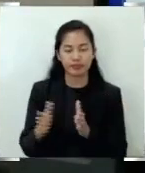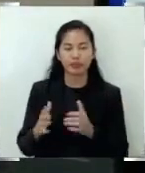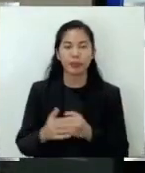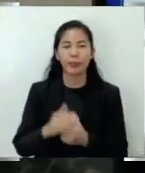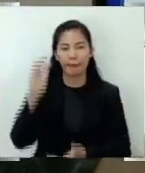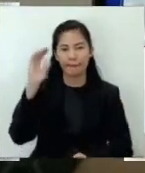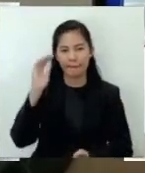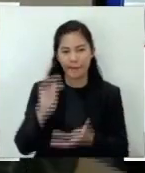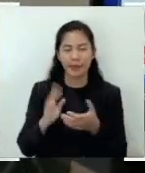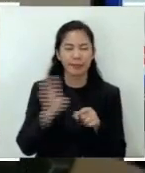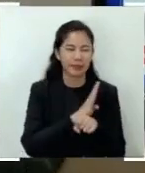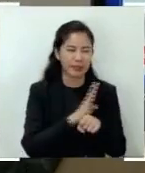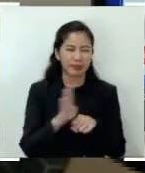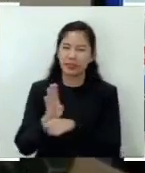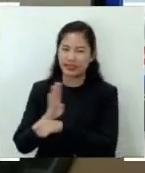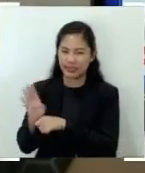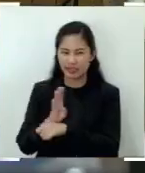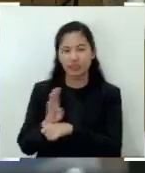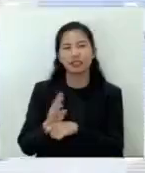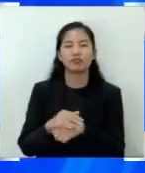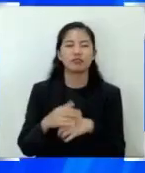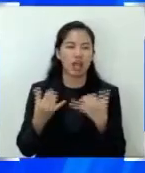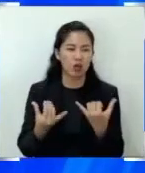ng paglobo ng COVID cases.